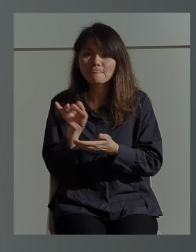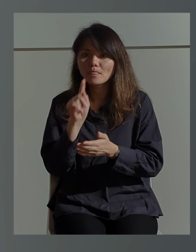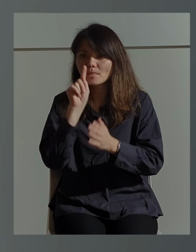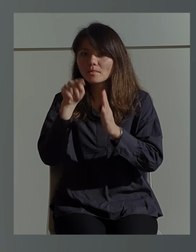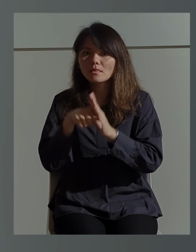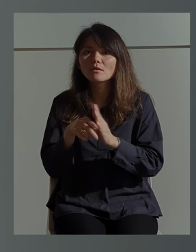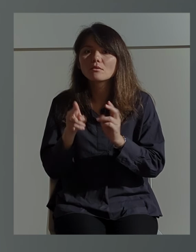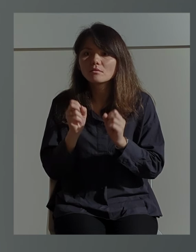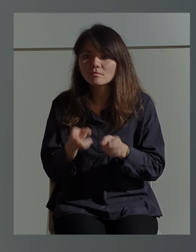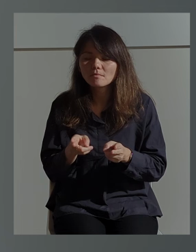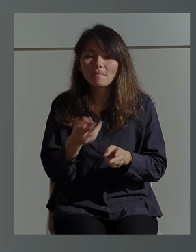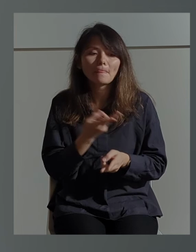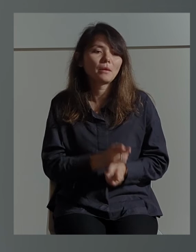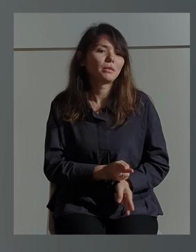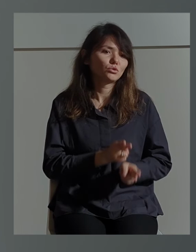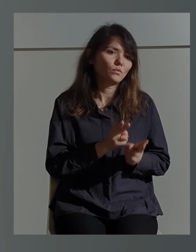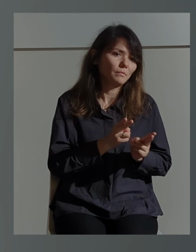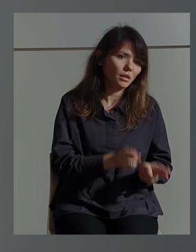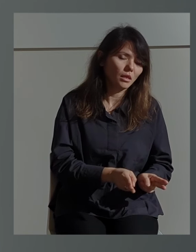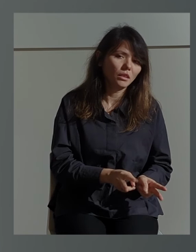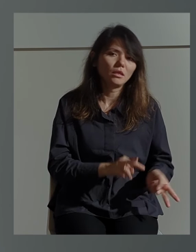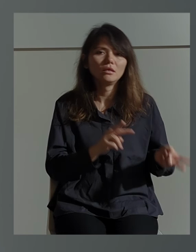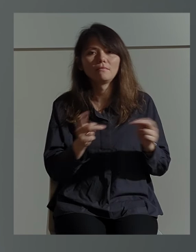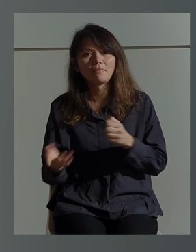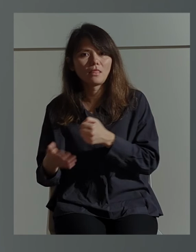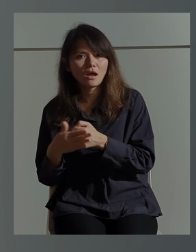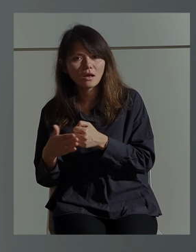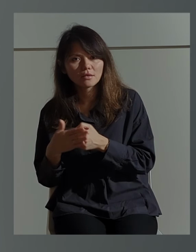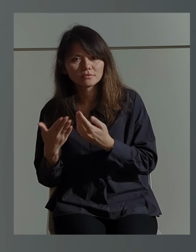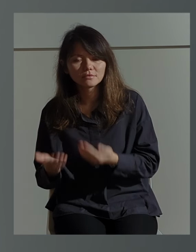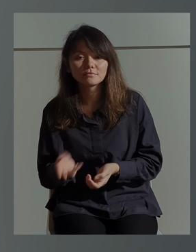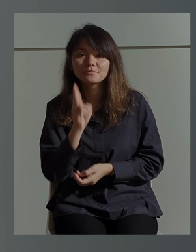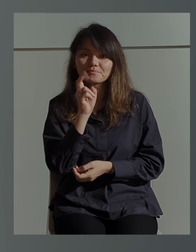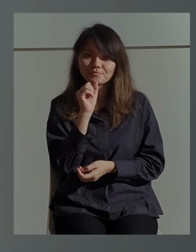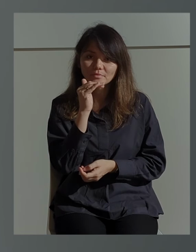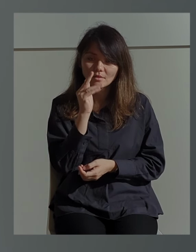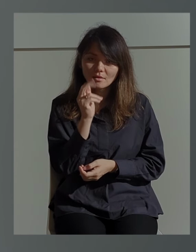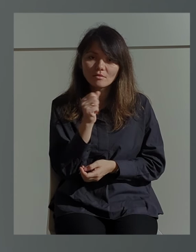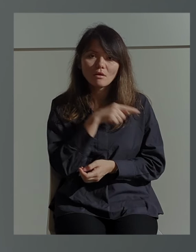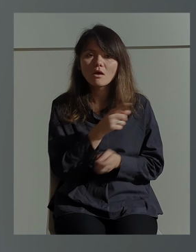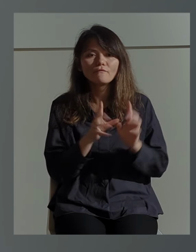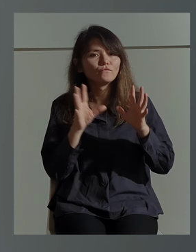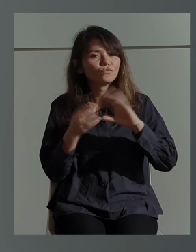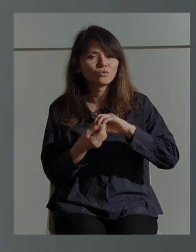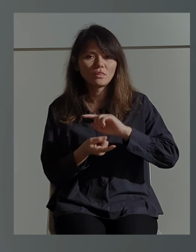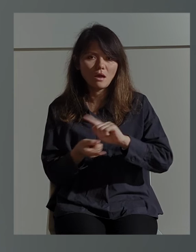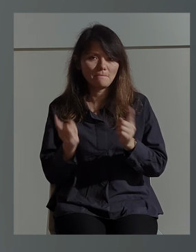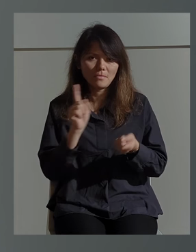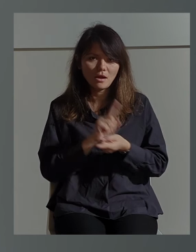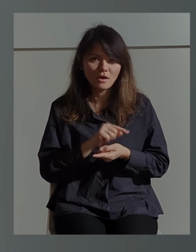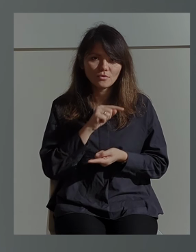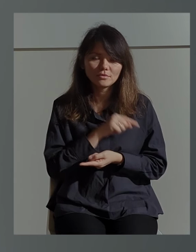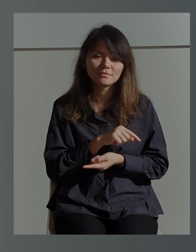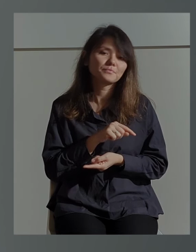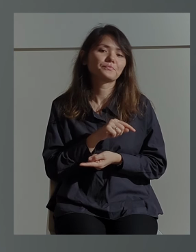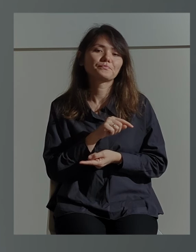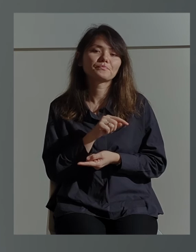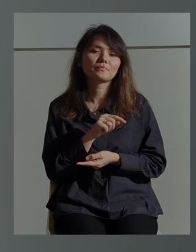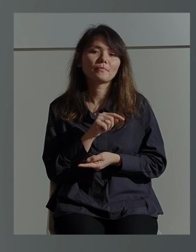катера Преступление и наказание у Кафки всё наоборот Йозеф